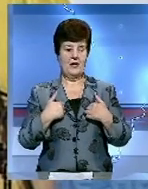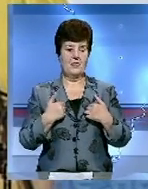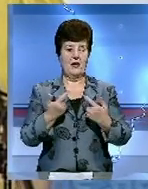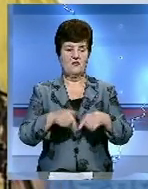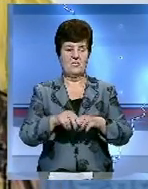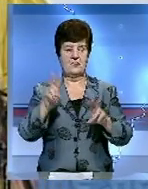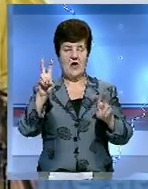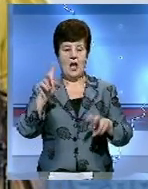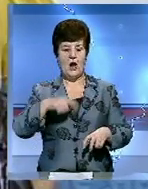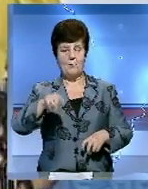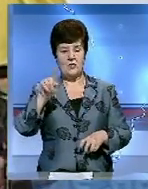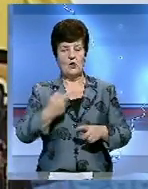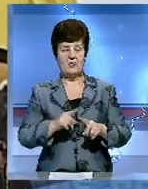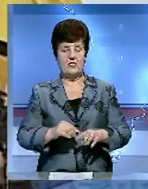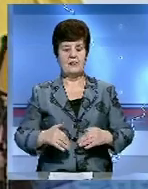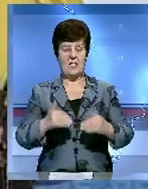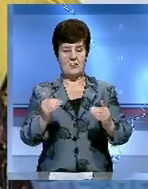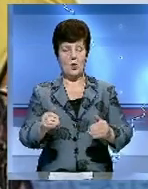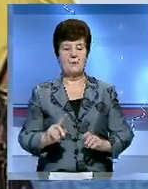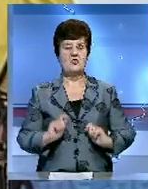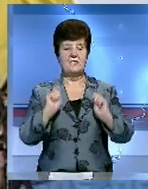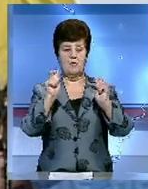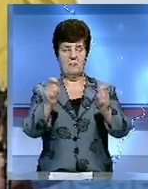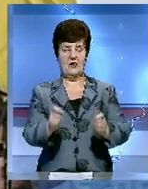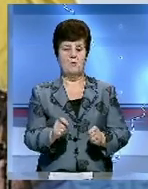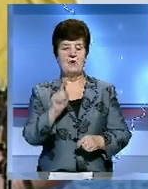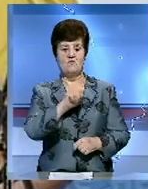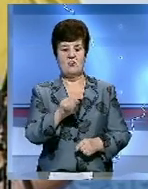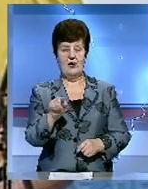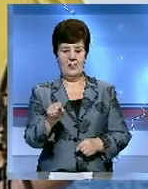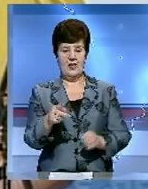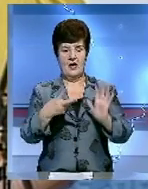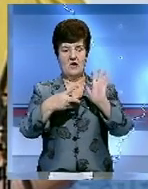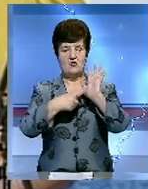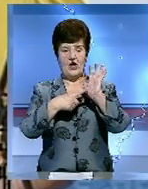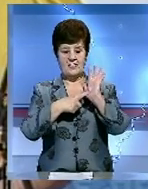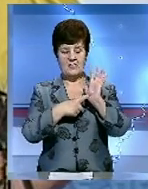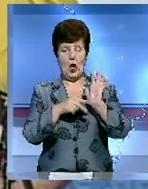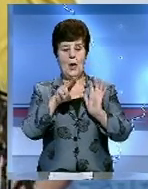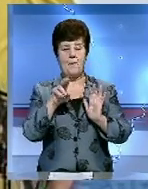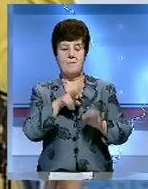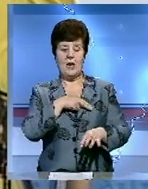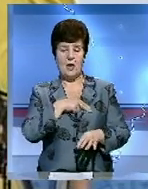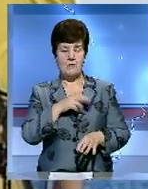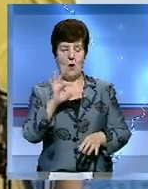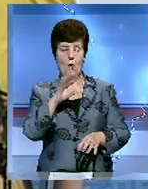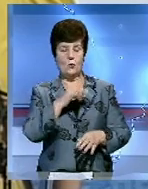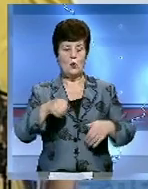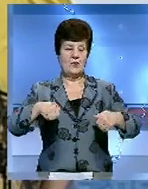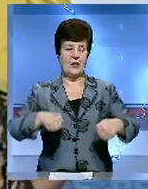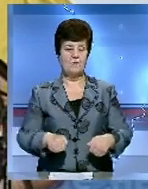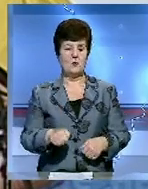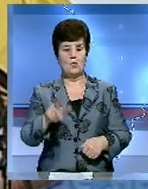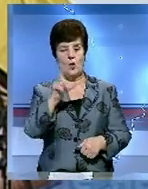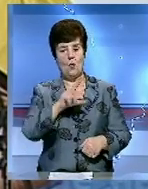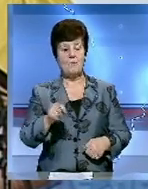această etapă și să înmânăm cele 6 premii ONU în domeniul drepturilor omului, doar că cei